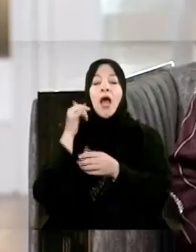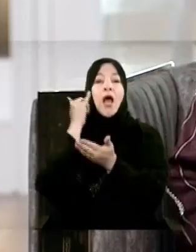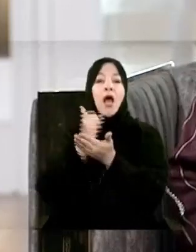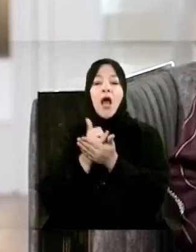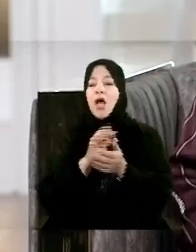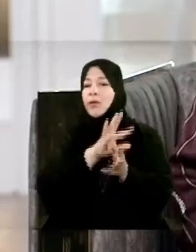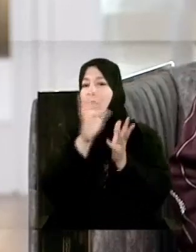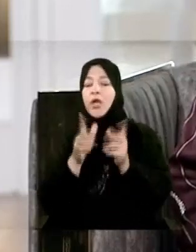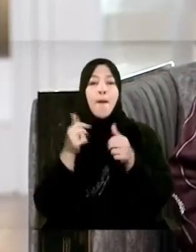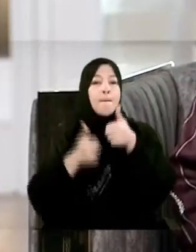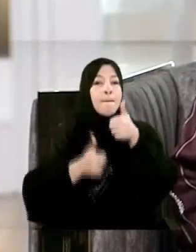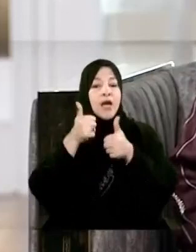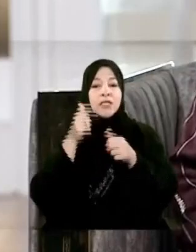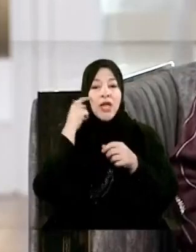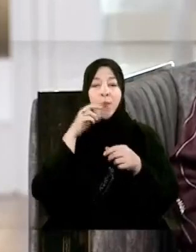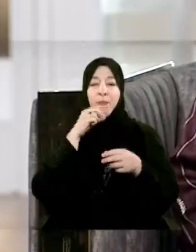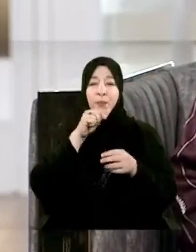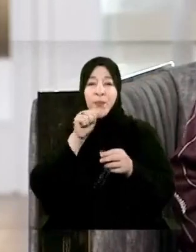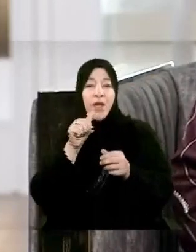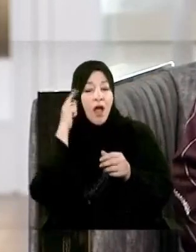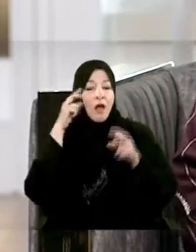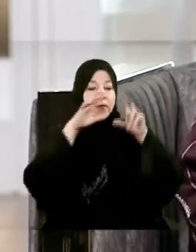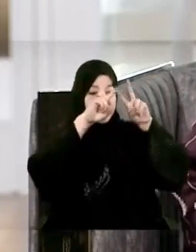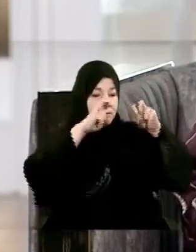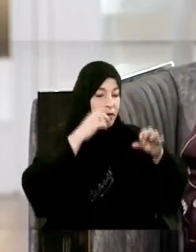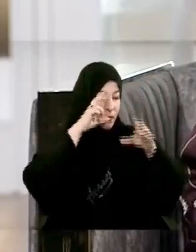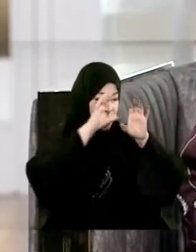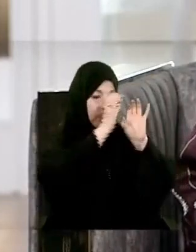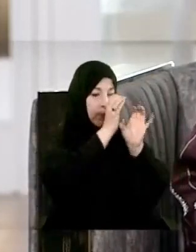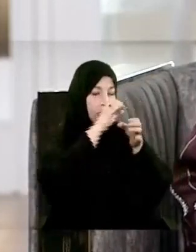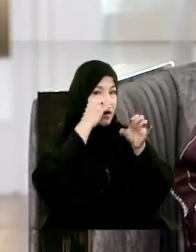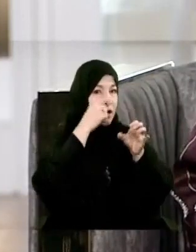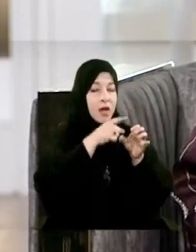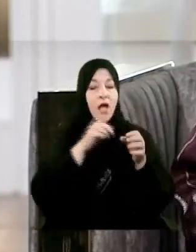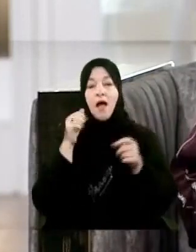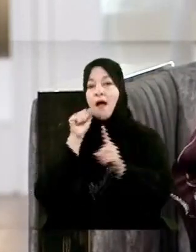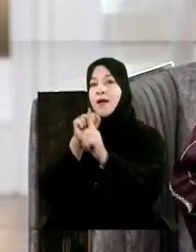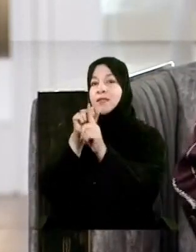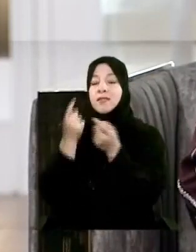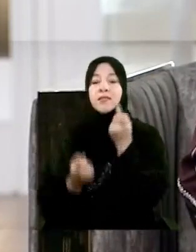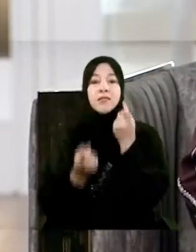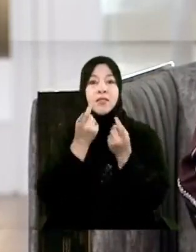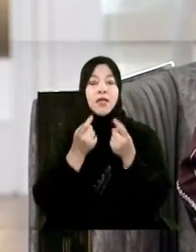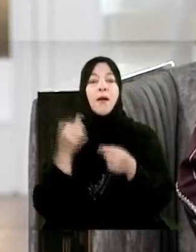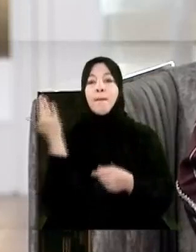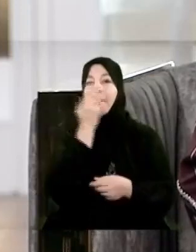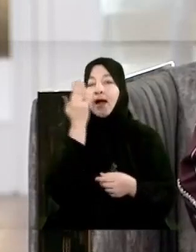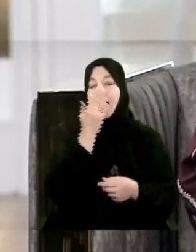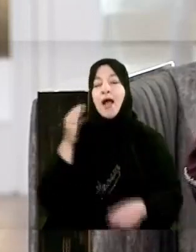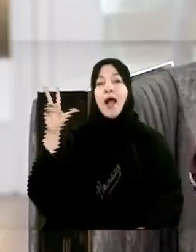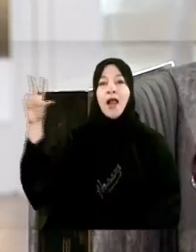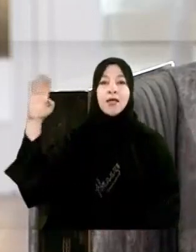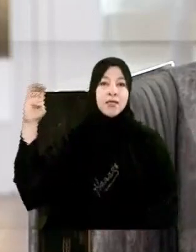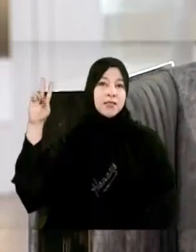دوبليديا المسبب لتصمغ الحمضيات مخبريا باستخدام المستخلصات النباتيه لمدرسه الدسر للتعليم